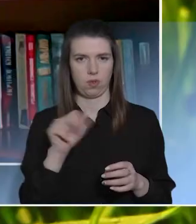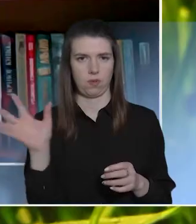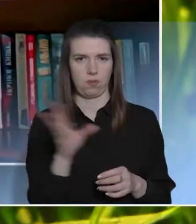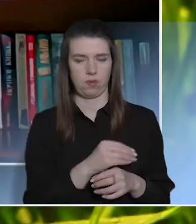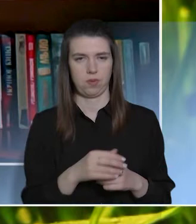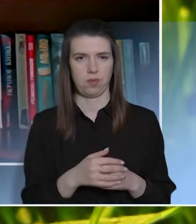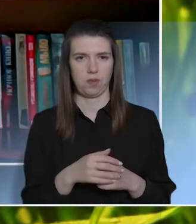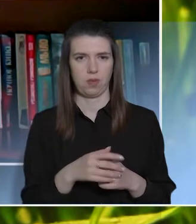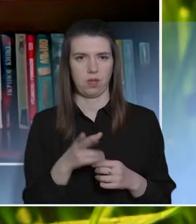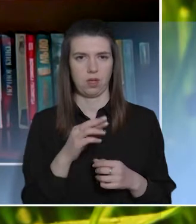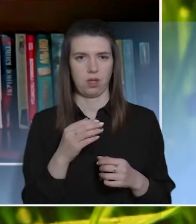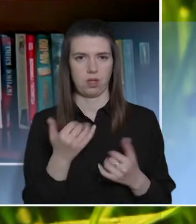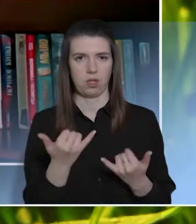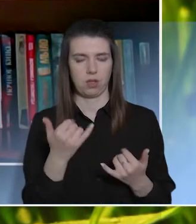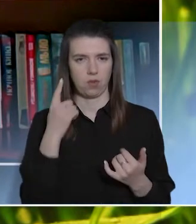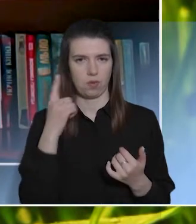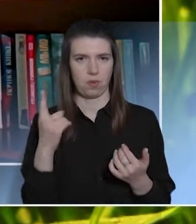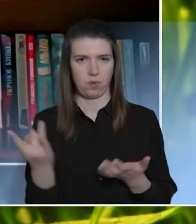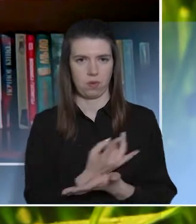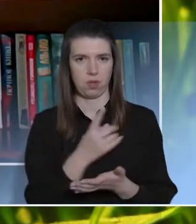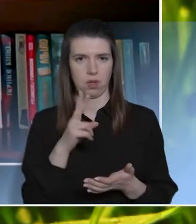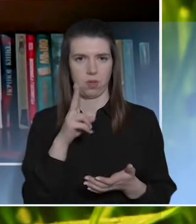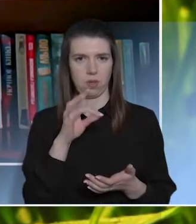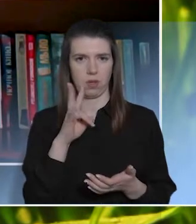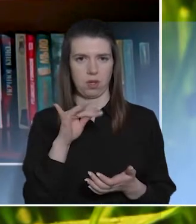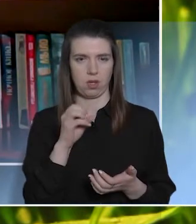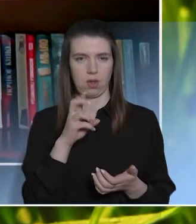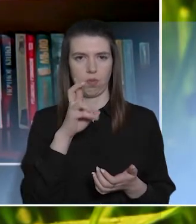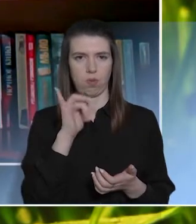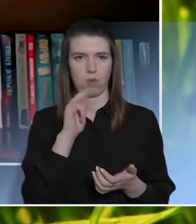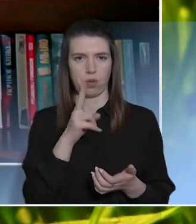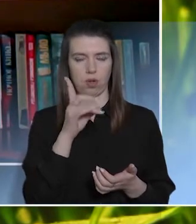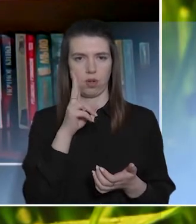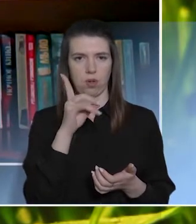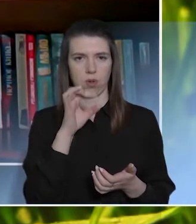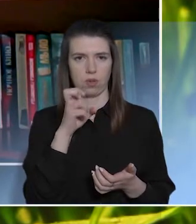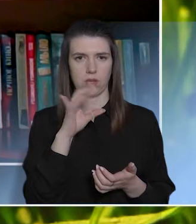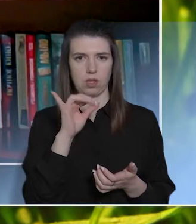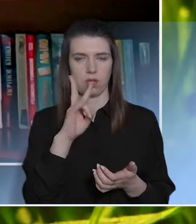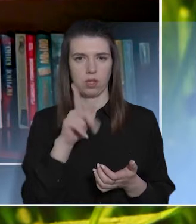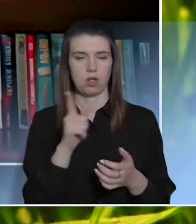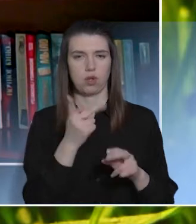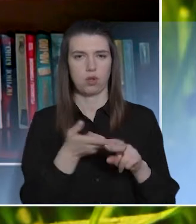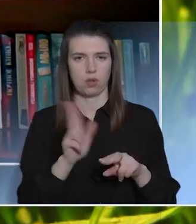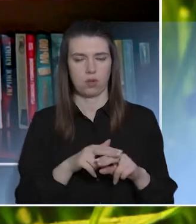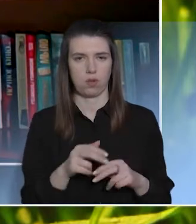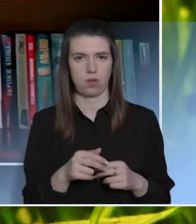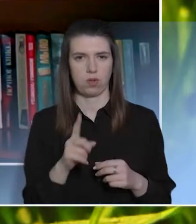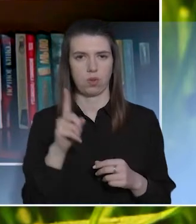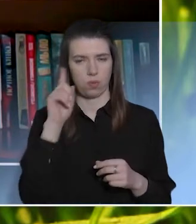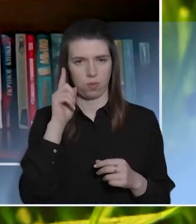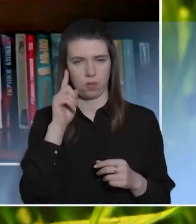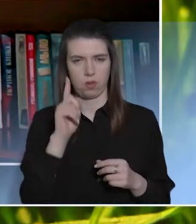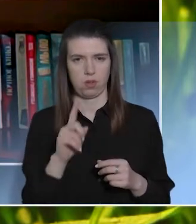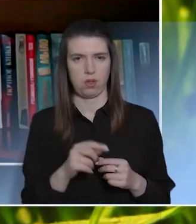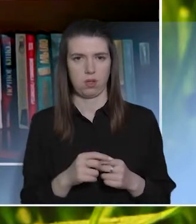Катерин, вот давайте сейчас для тех, кто, возможно, впервые услышал такое понятие, как буккроссинг, давайте коротко, что это за направление, чтобы зрители